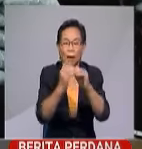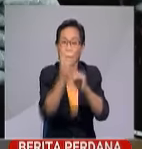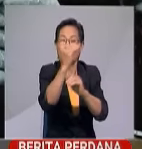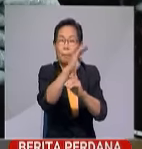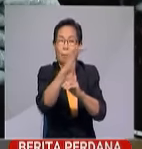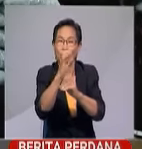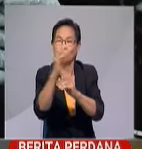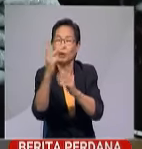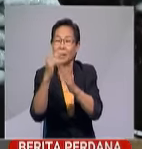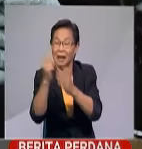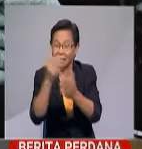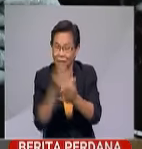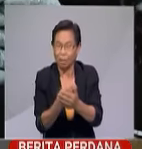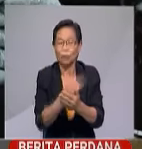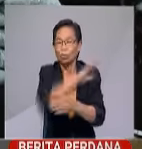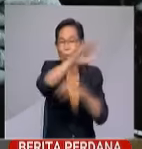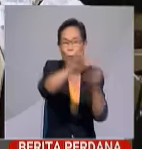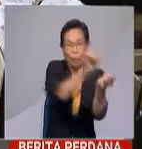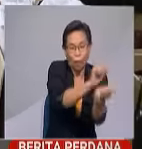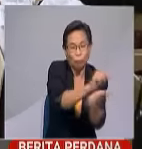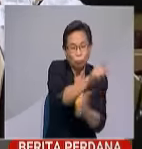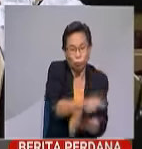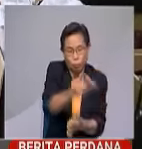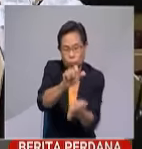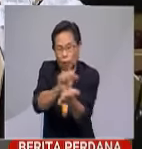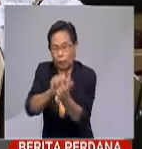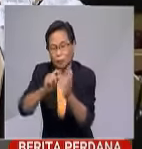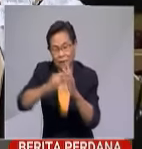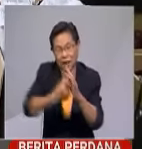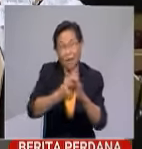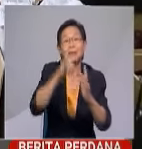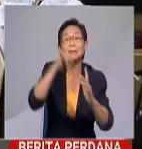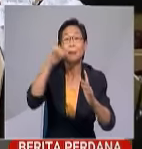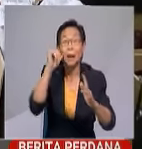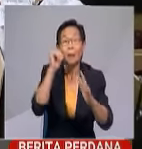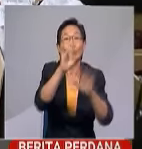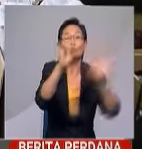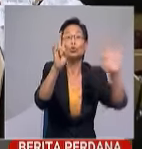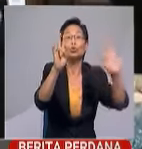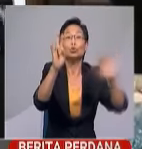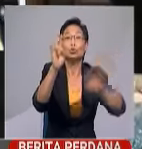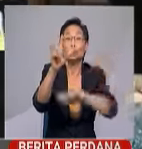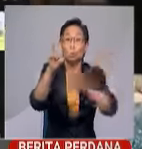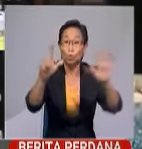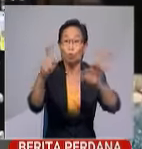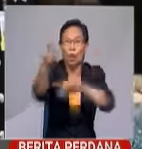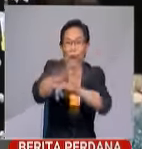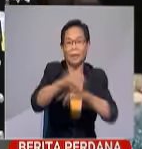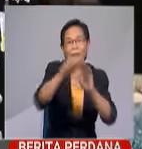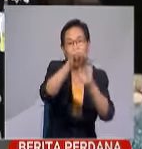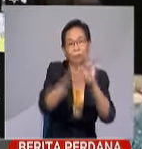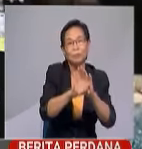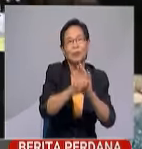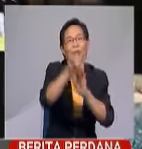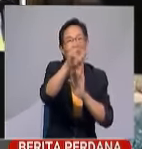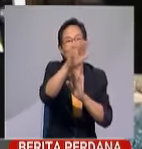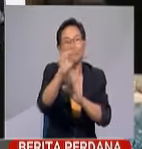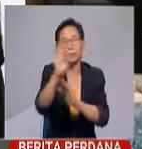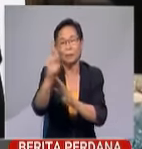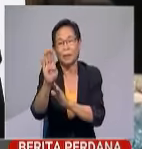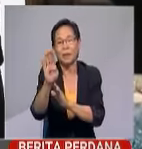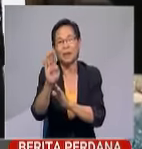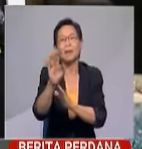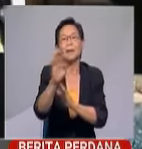RM400,000. Kesemua yang ditahan direman selama 7 hari bermula semalam mengikut Seksyen 39B Akta Dadah Berbahaya